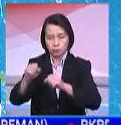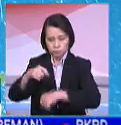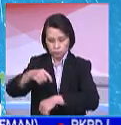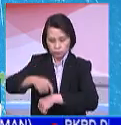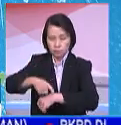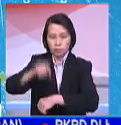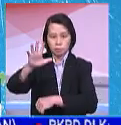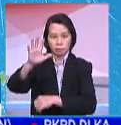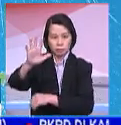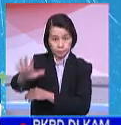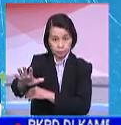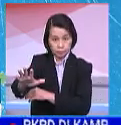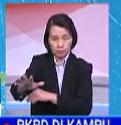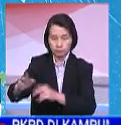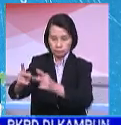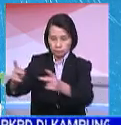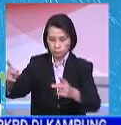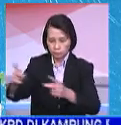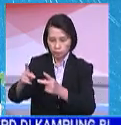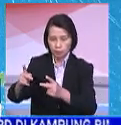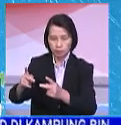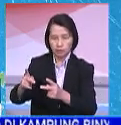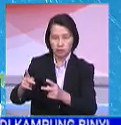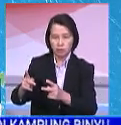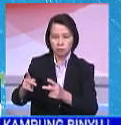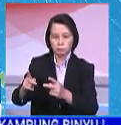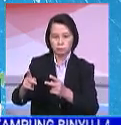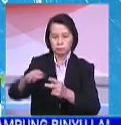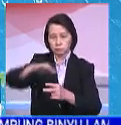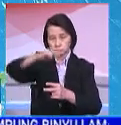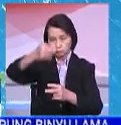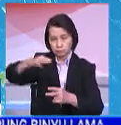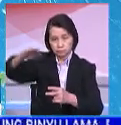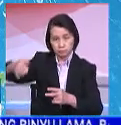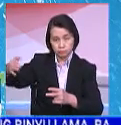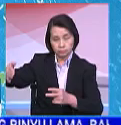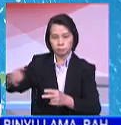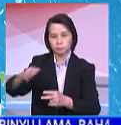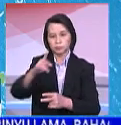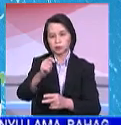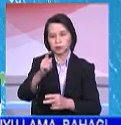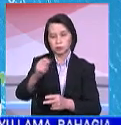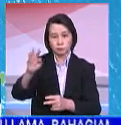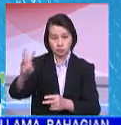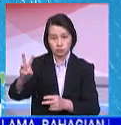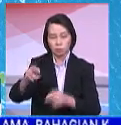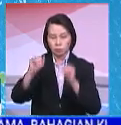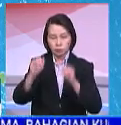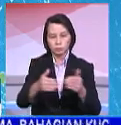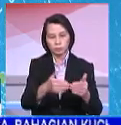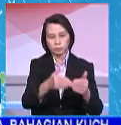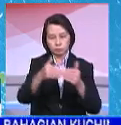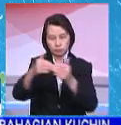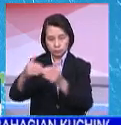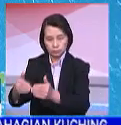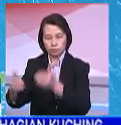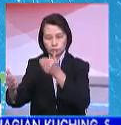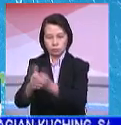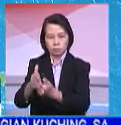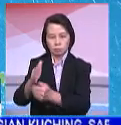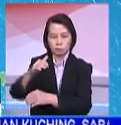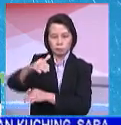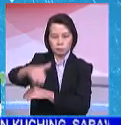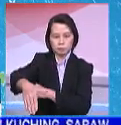pukul 5 petang ini di kawasan sepanjang Banjaran Titiwangsa di sini. Dan keadaan ini boleh berterusan sehingga ke